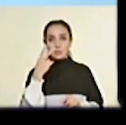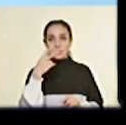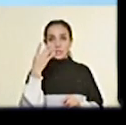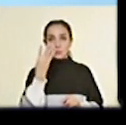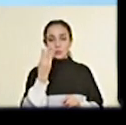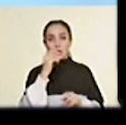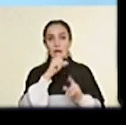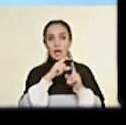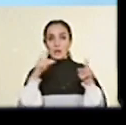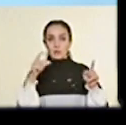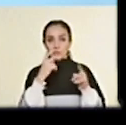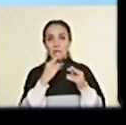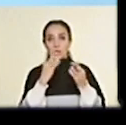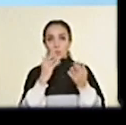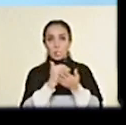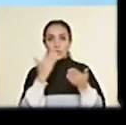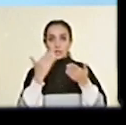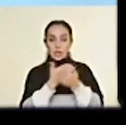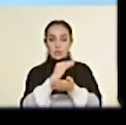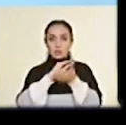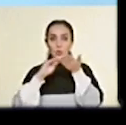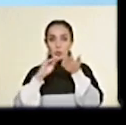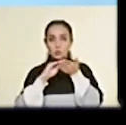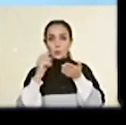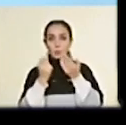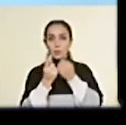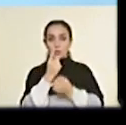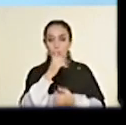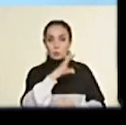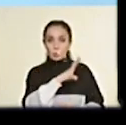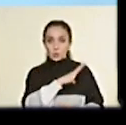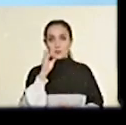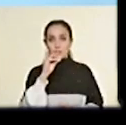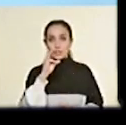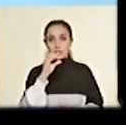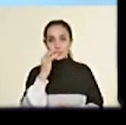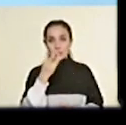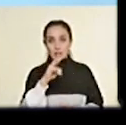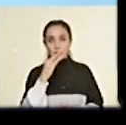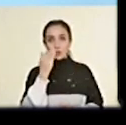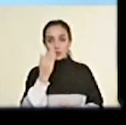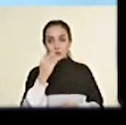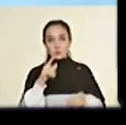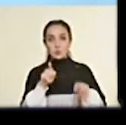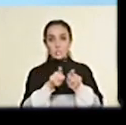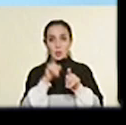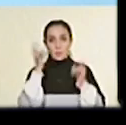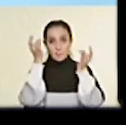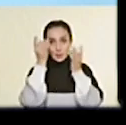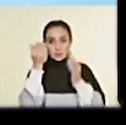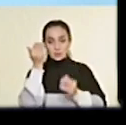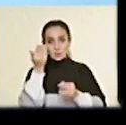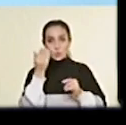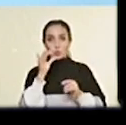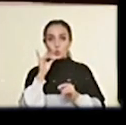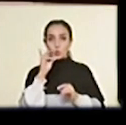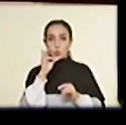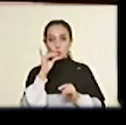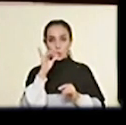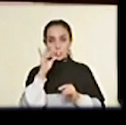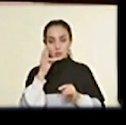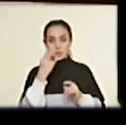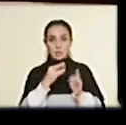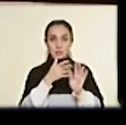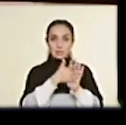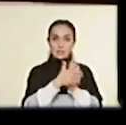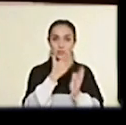harfdan iborat yangi yozuv paydo bo'ladi. Ya'ni o'sha finikiyaliklarning madaniyati aynan yunonlarga